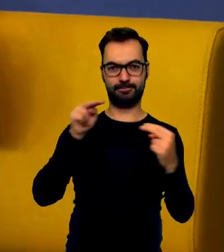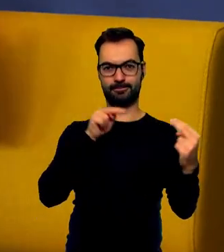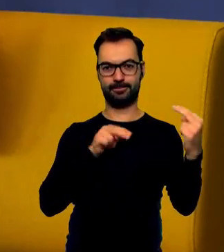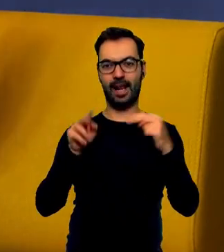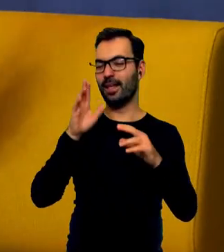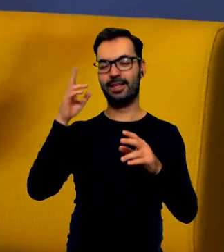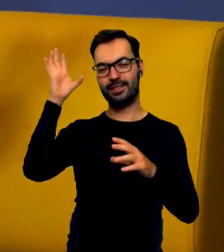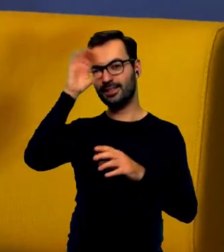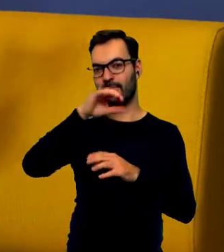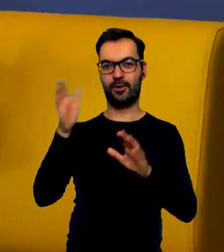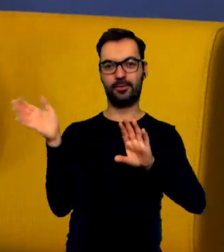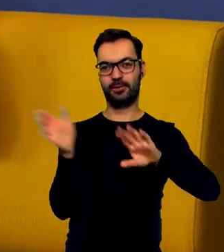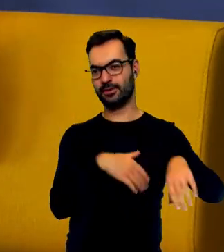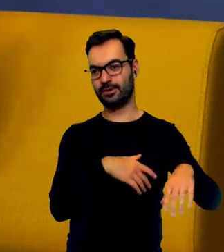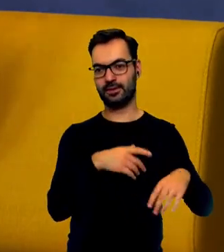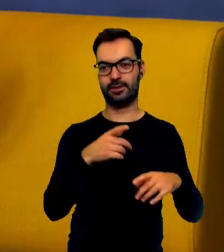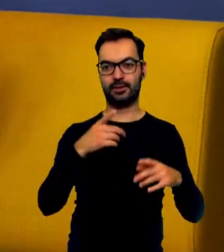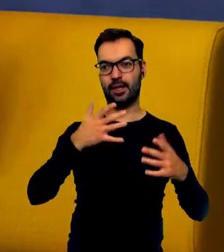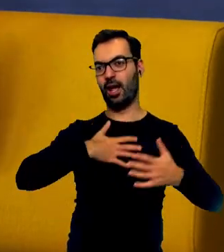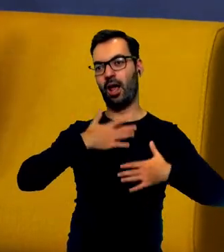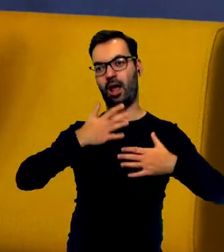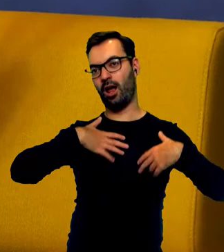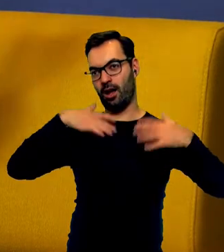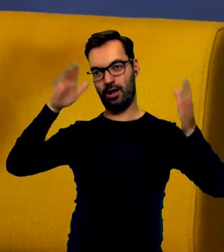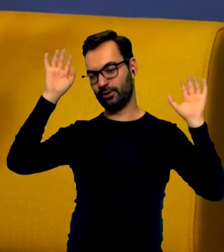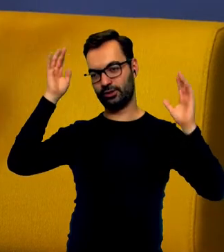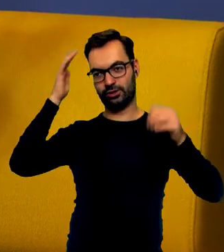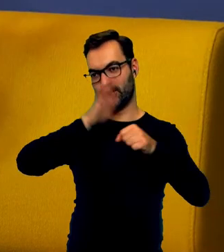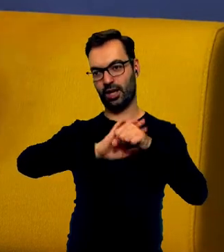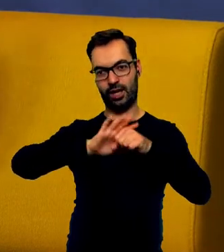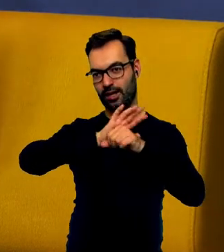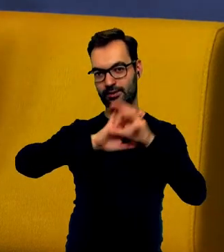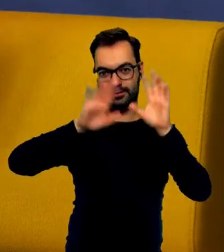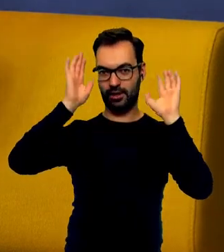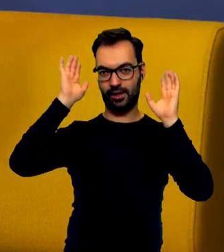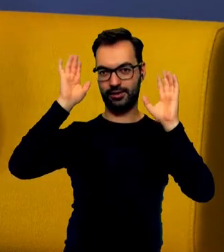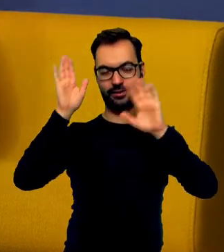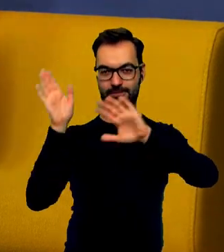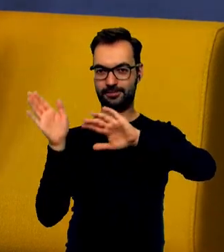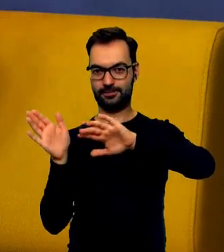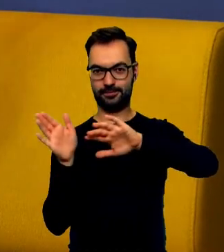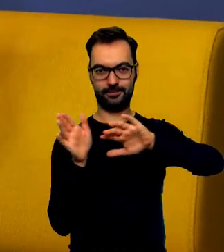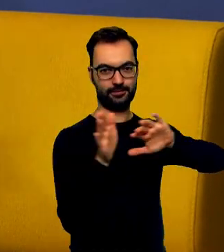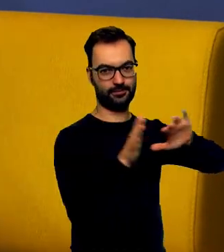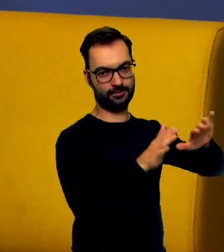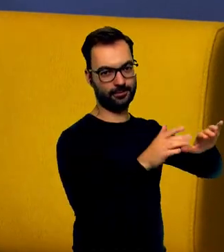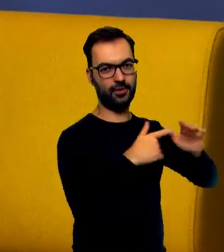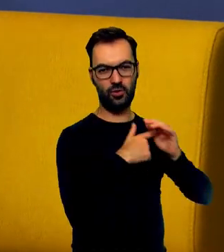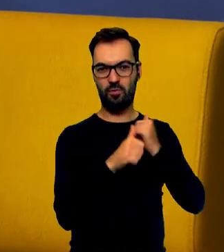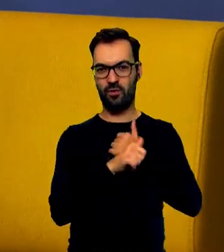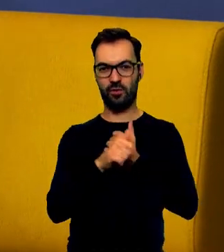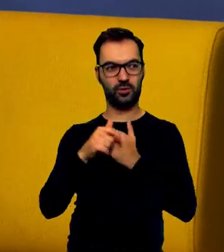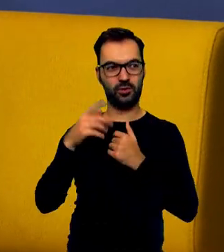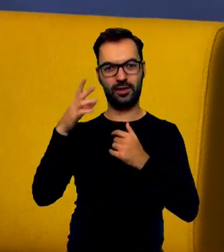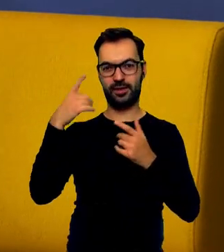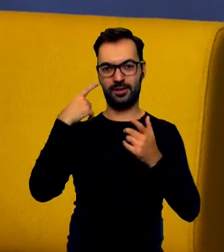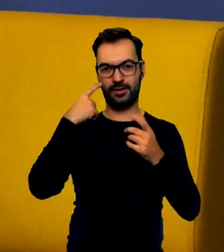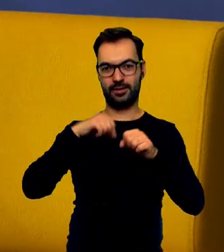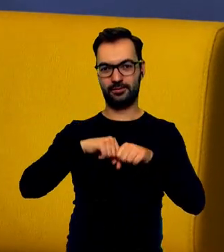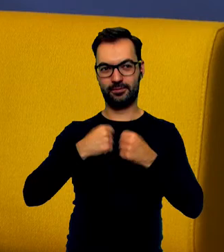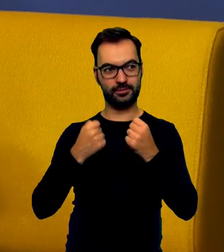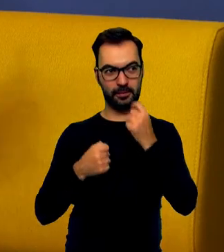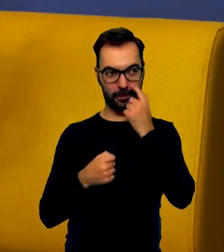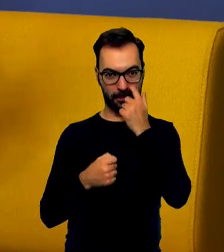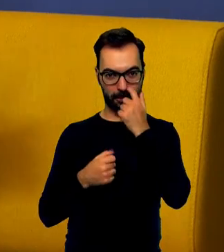nie przez te wszystkie jakieś egzaltacje, szaleńcze okulary, zdeformowane wizje